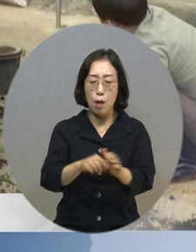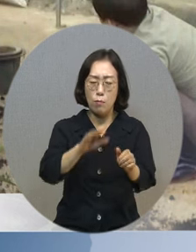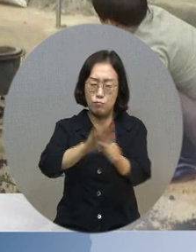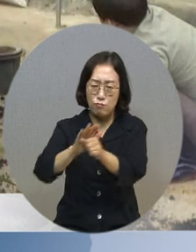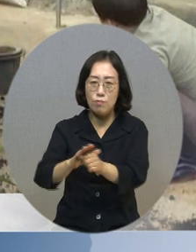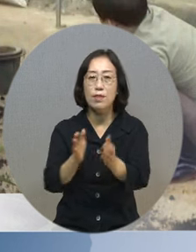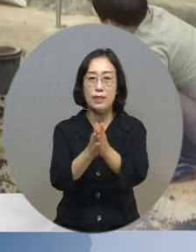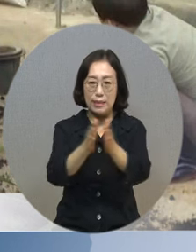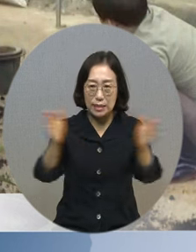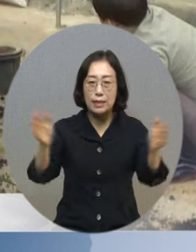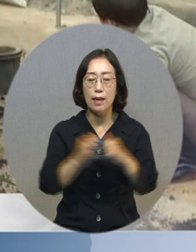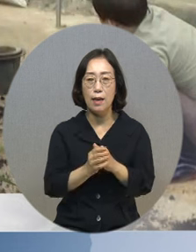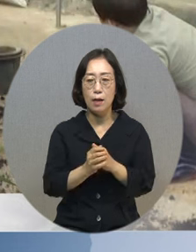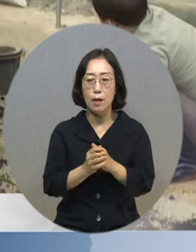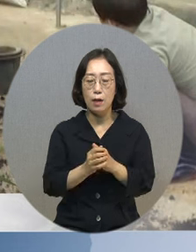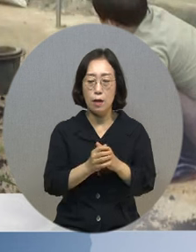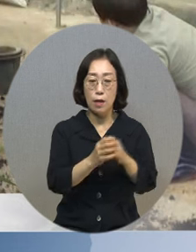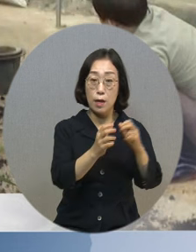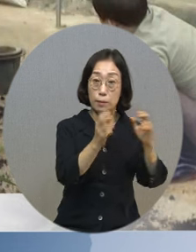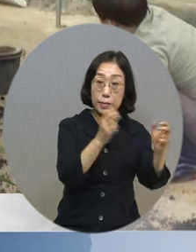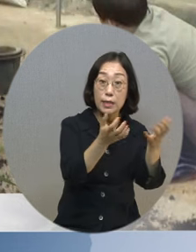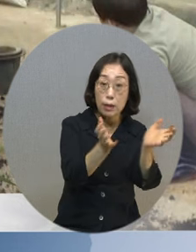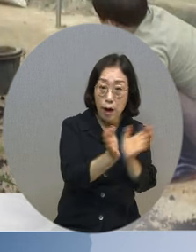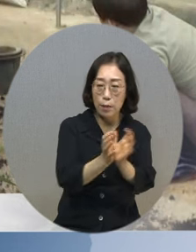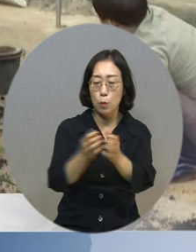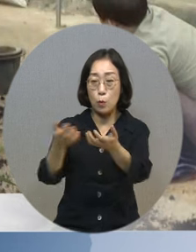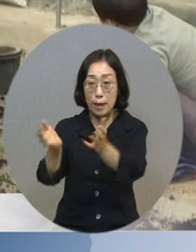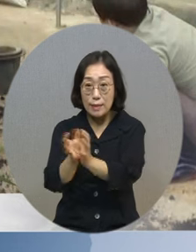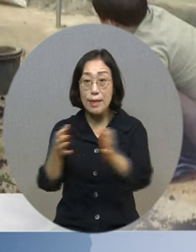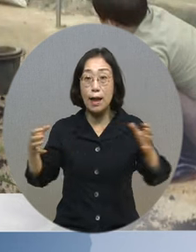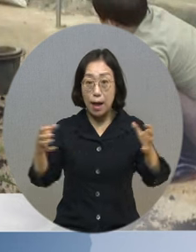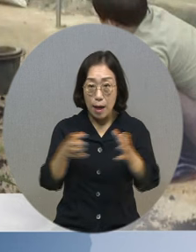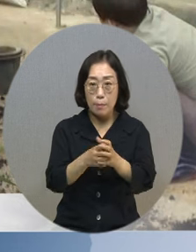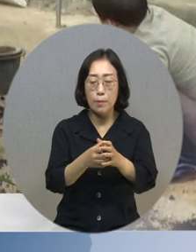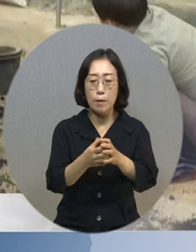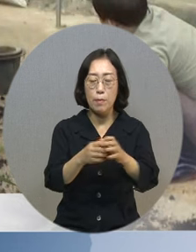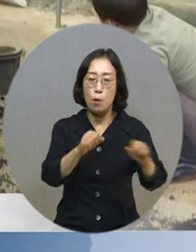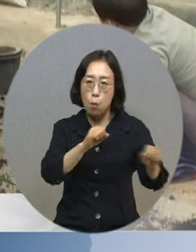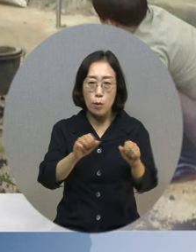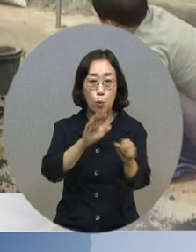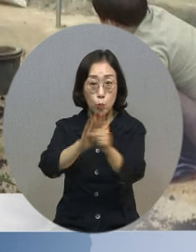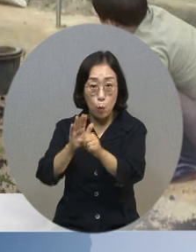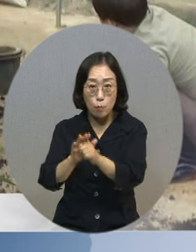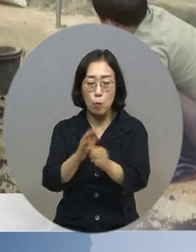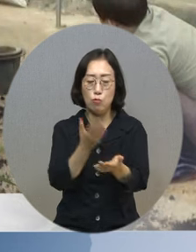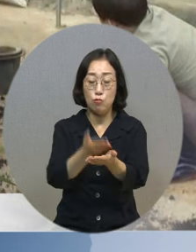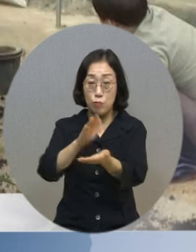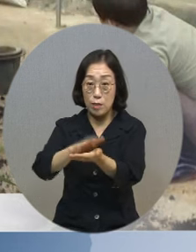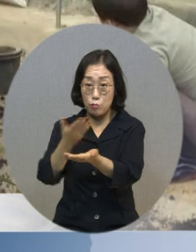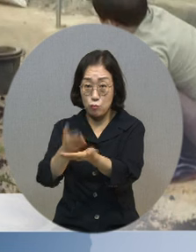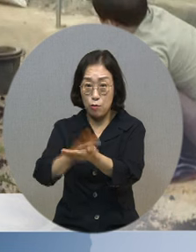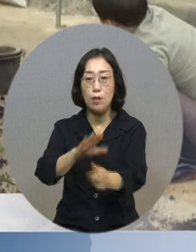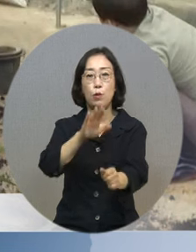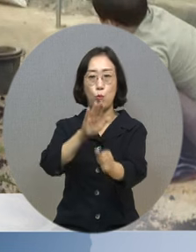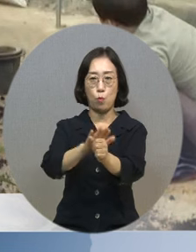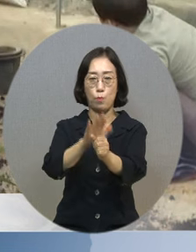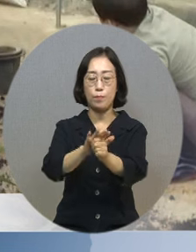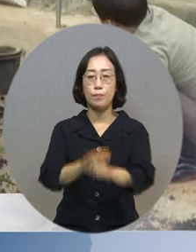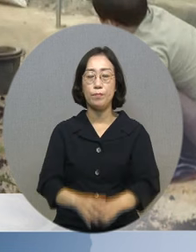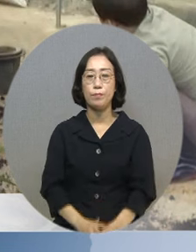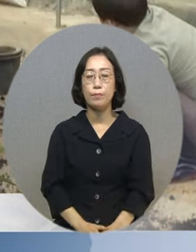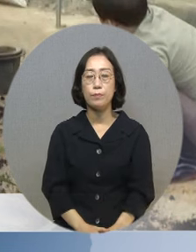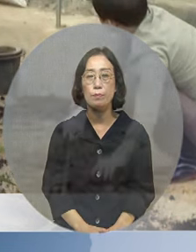시작했습니다 민간 기관 단체와 함께 예방 활동과 피해복구 지원에 나섰습니다 박태진